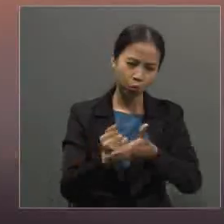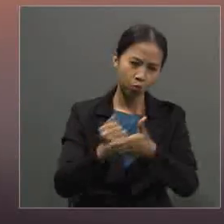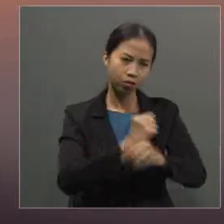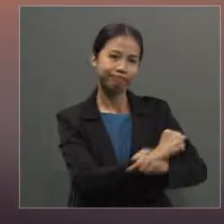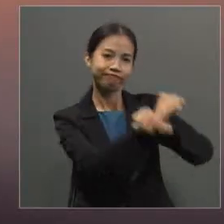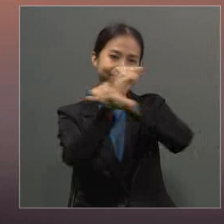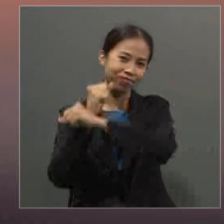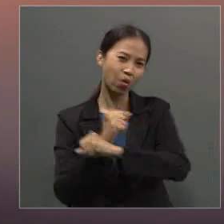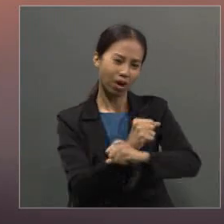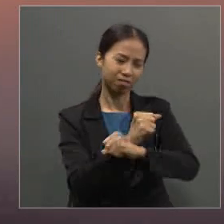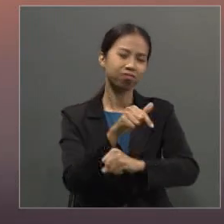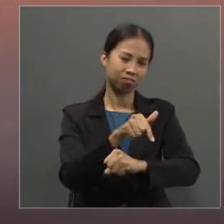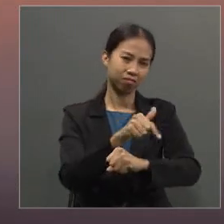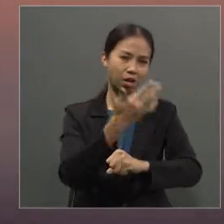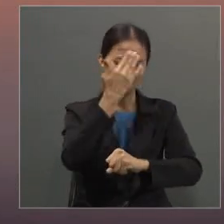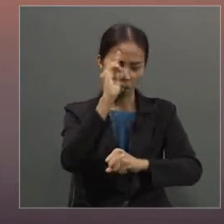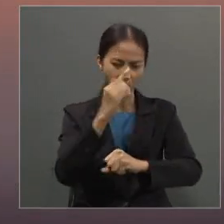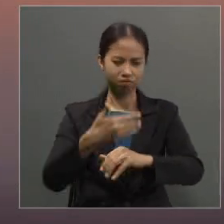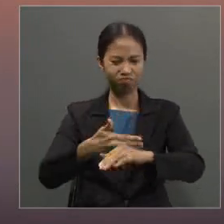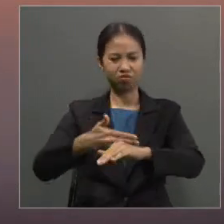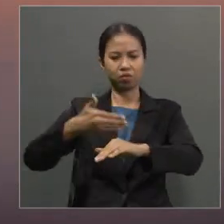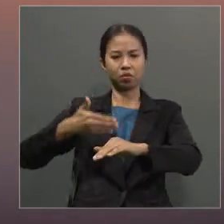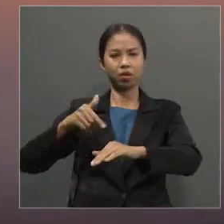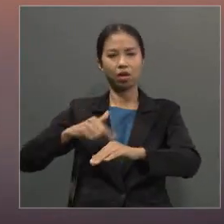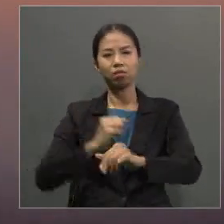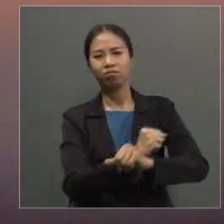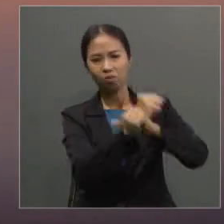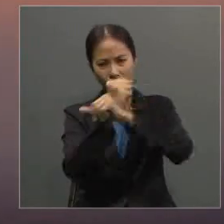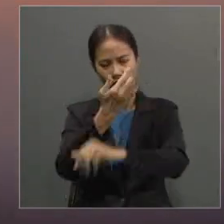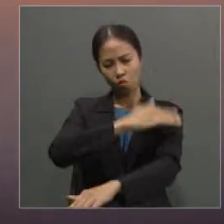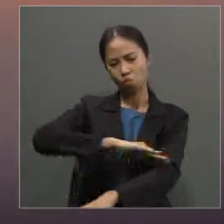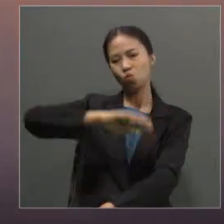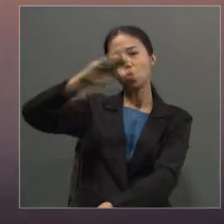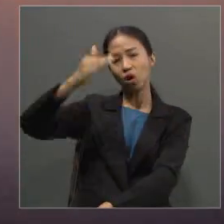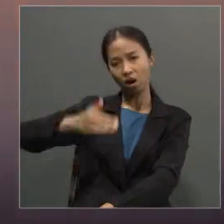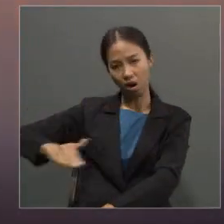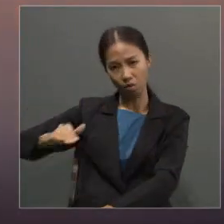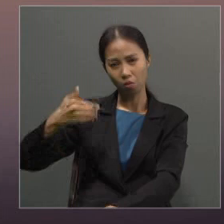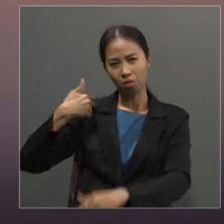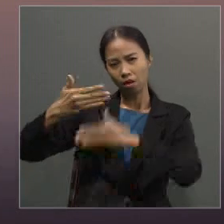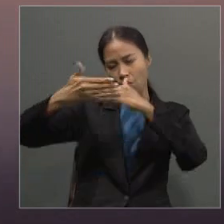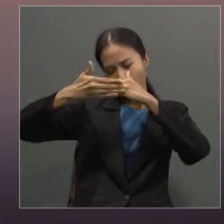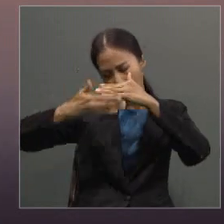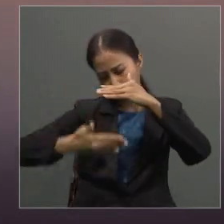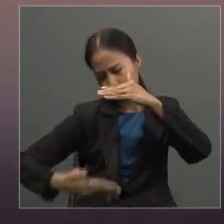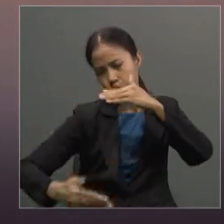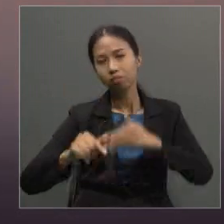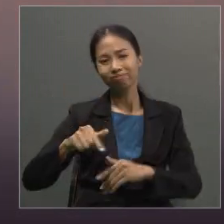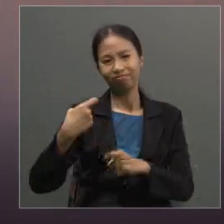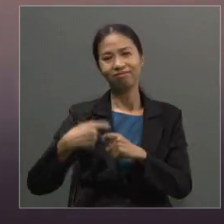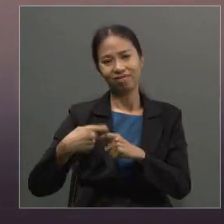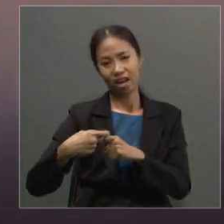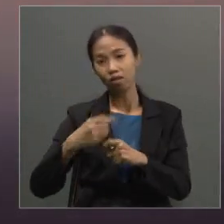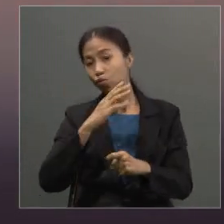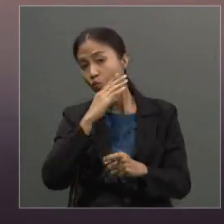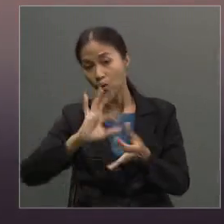ไฟไม่ให้เข้าเขตพื้นที่ชั้นในภายในอุทยานแห่งชาติออบหลวงที่เป็นภูเขาสูงมีหน้าผาสูงชันซึ่งมันก็ยากอ่ะ